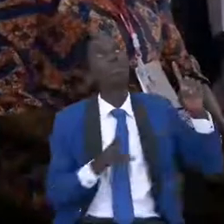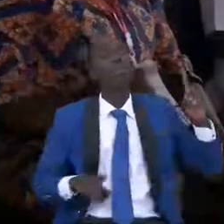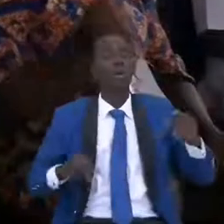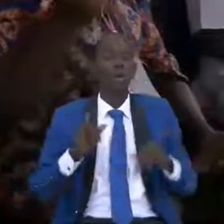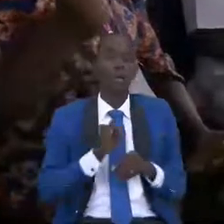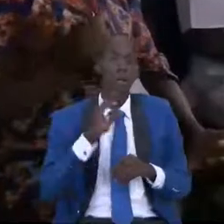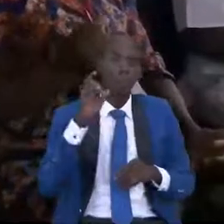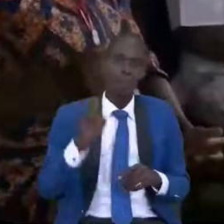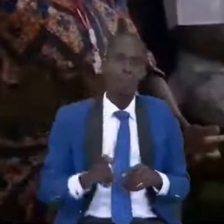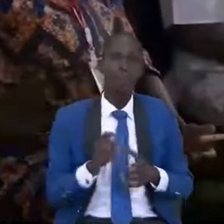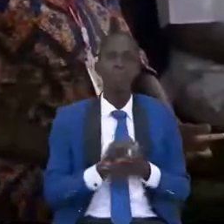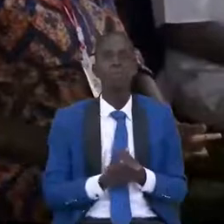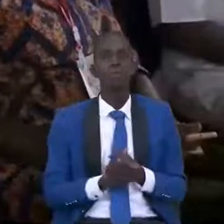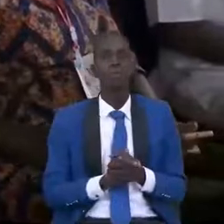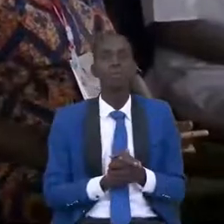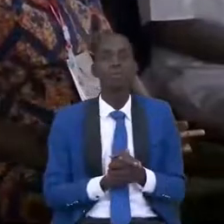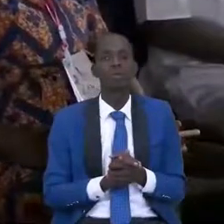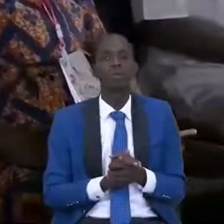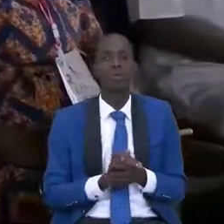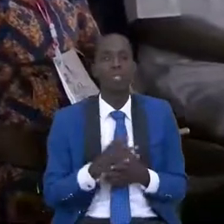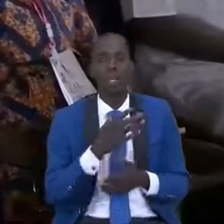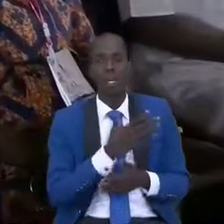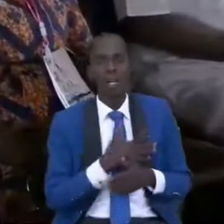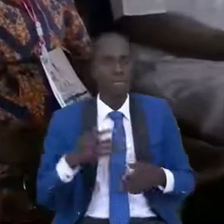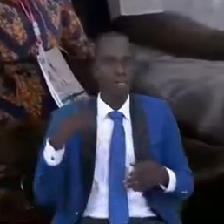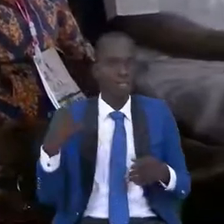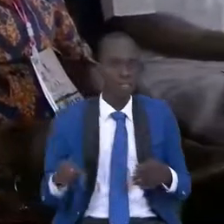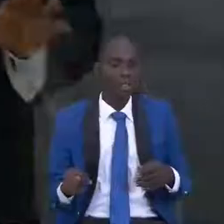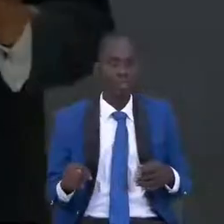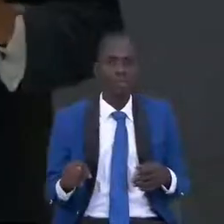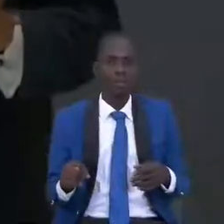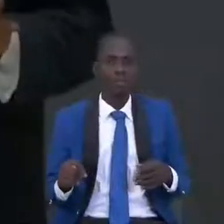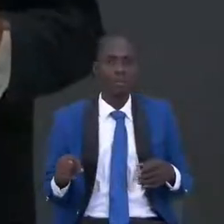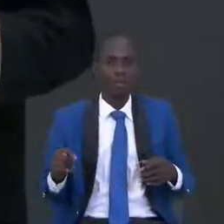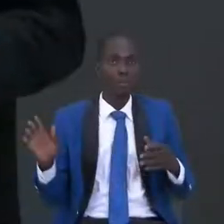dois. Et le vent cessa.